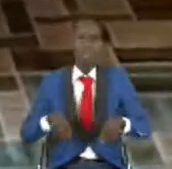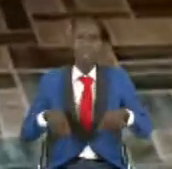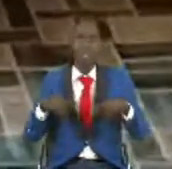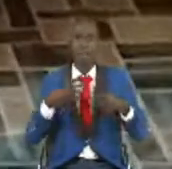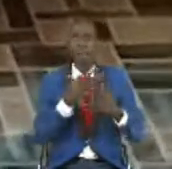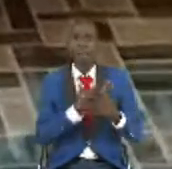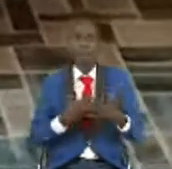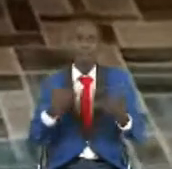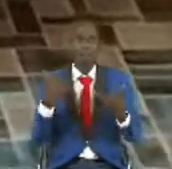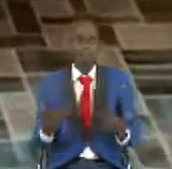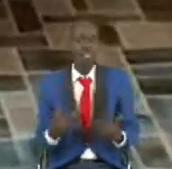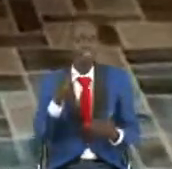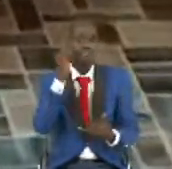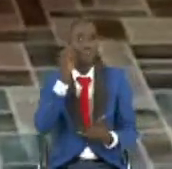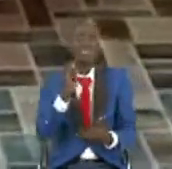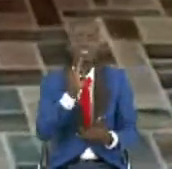Elle a 35 ans.